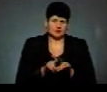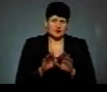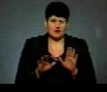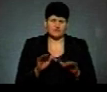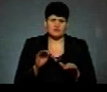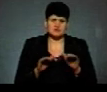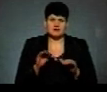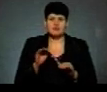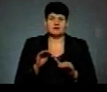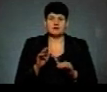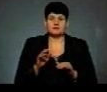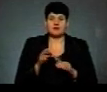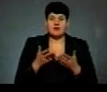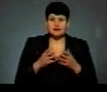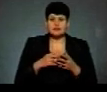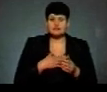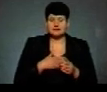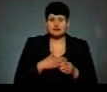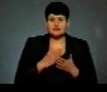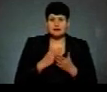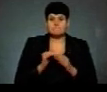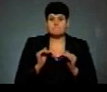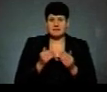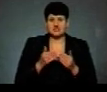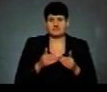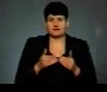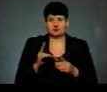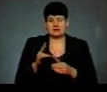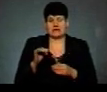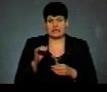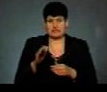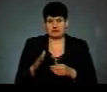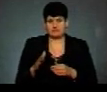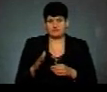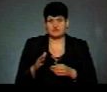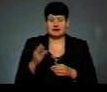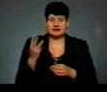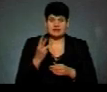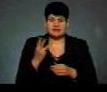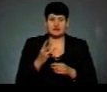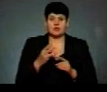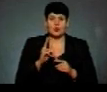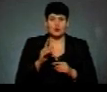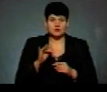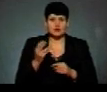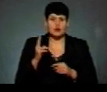вищий в деякі роки, але значно менше відраховується випускників, до речі, на третьому курсі студентів, коли крок один є,